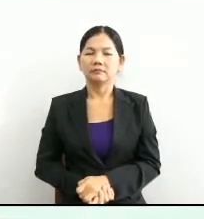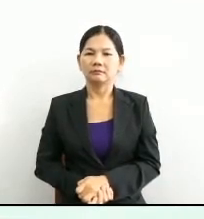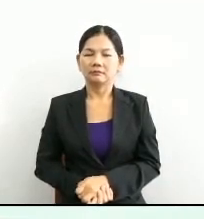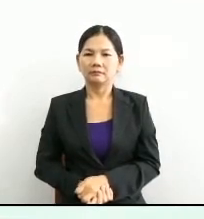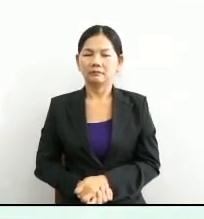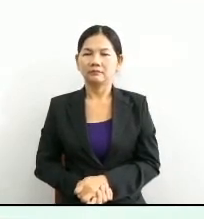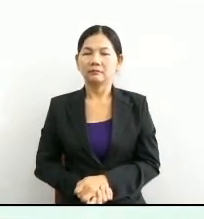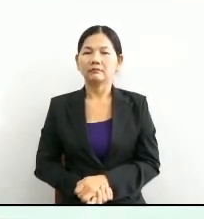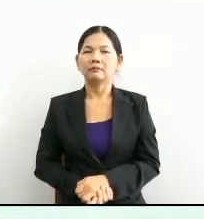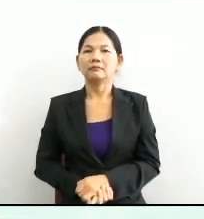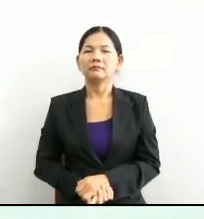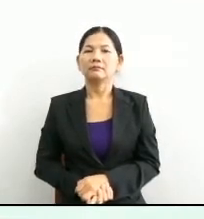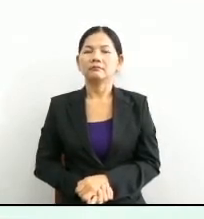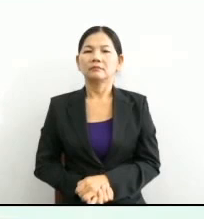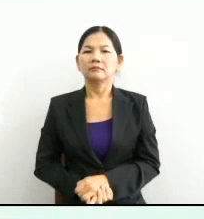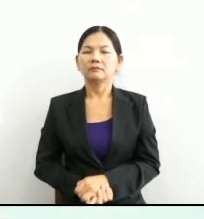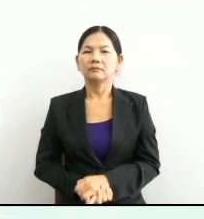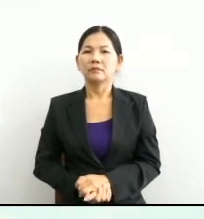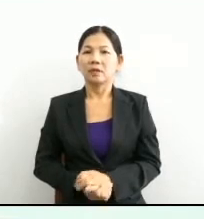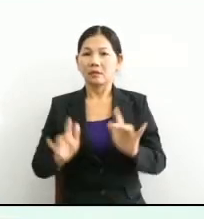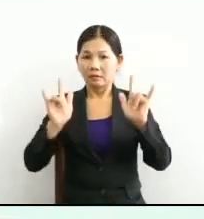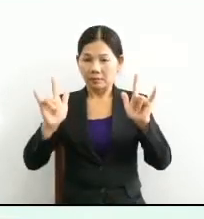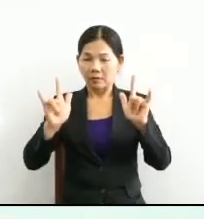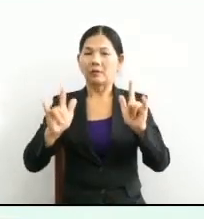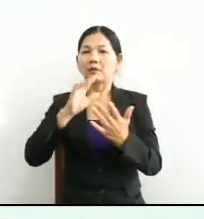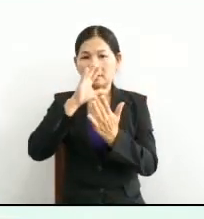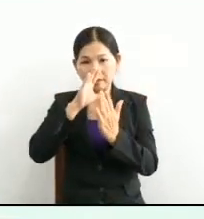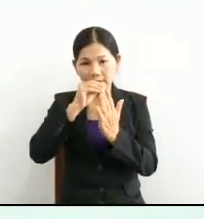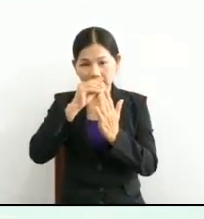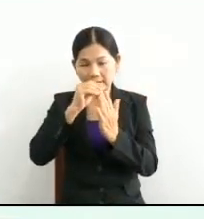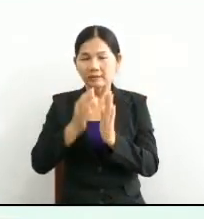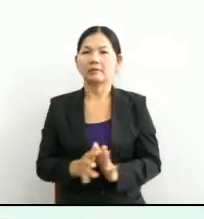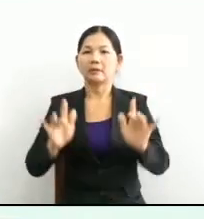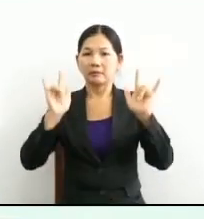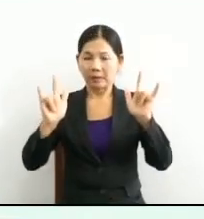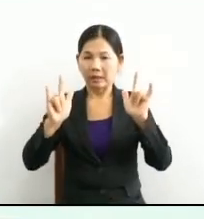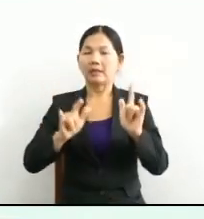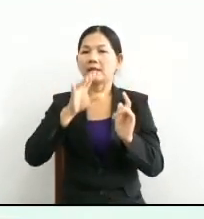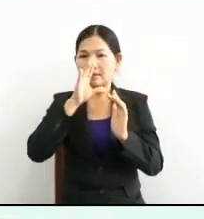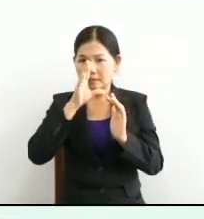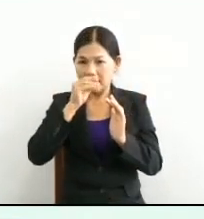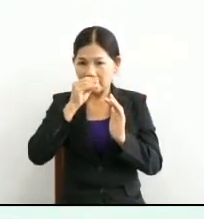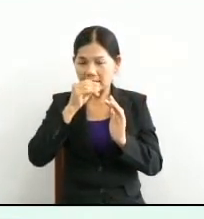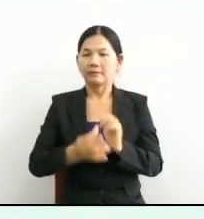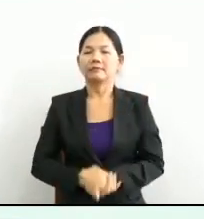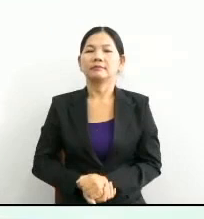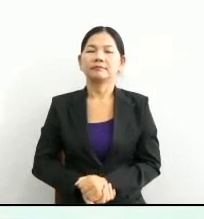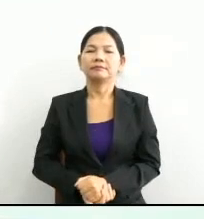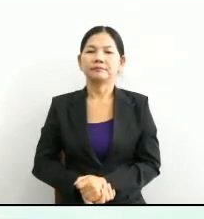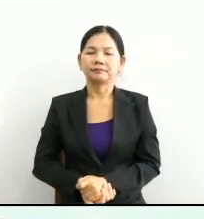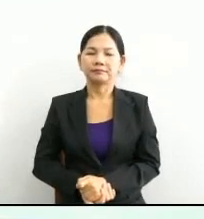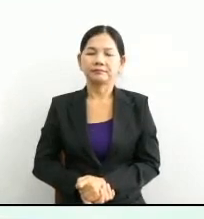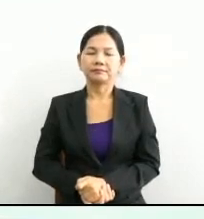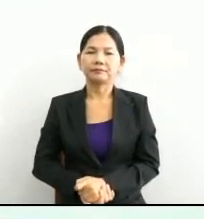chùm nót rưỡi con prasana mền prasana con á chị sài không ta